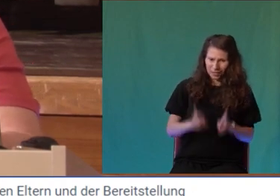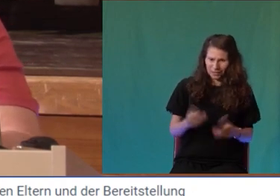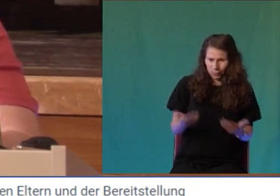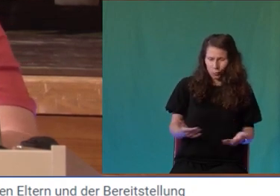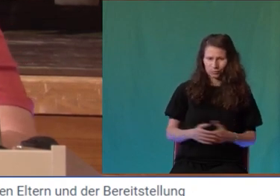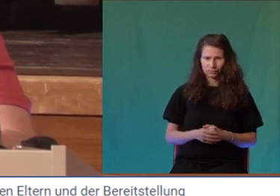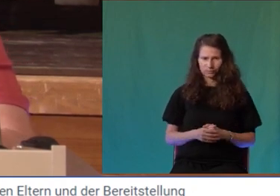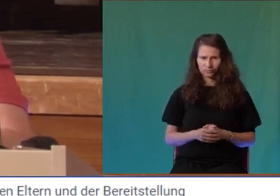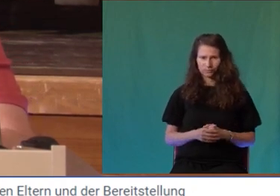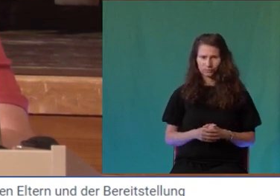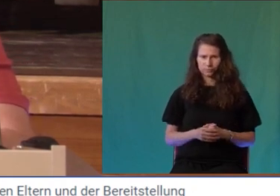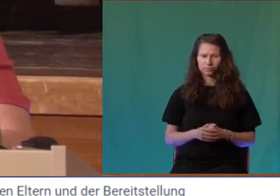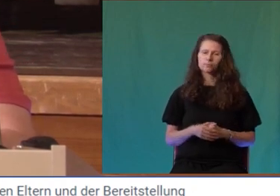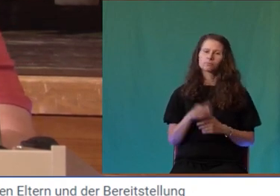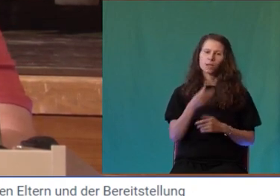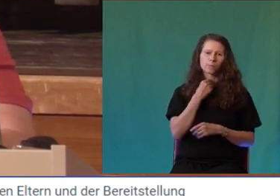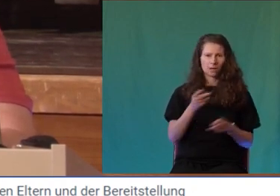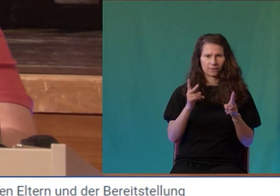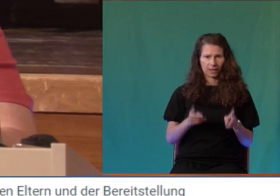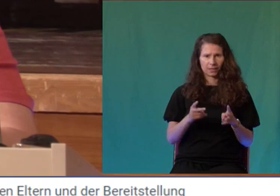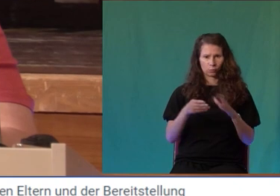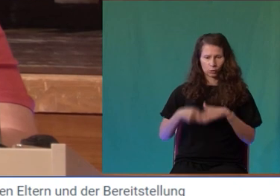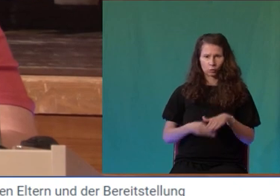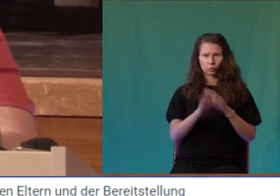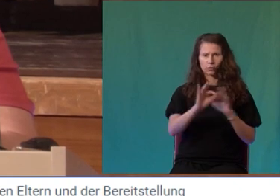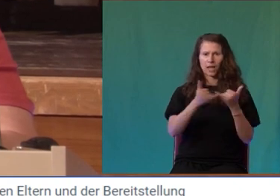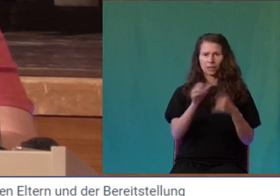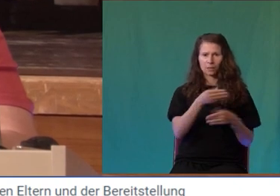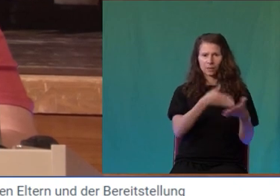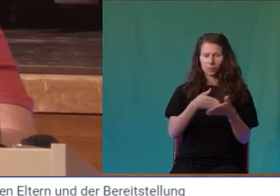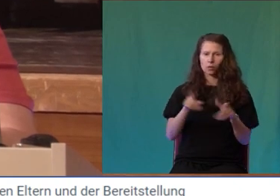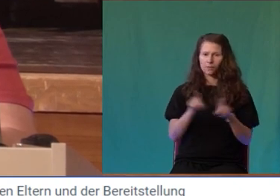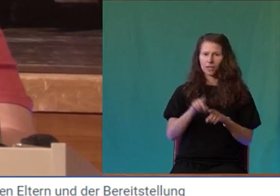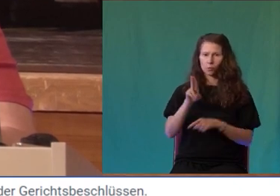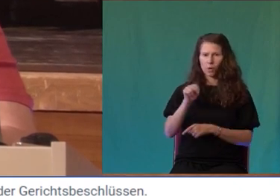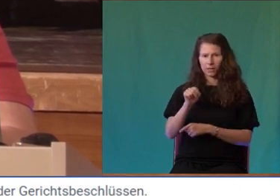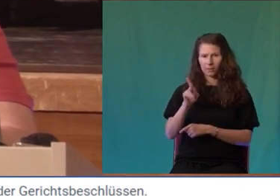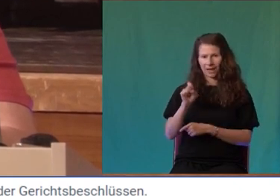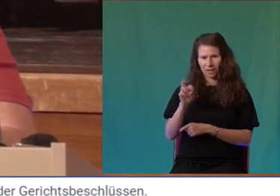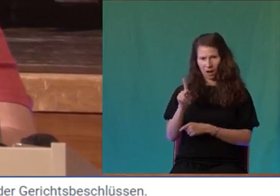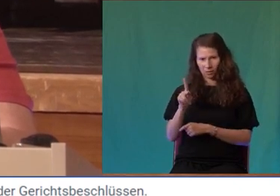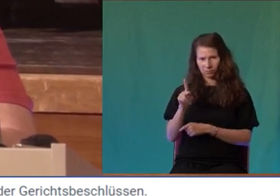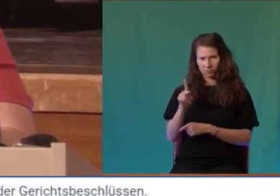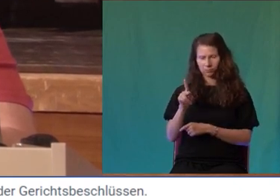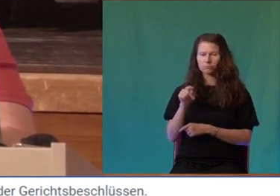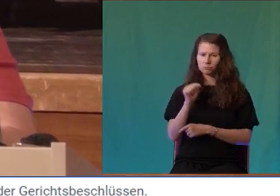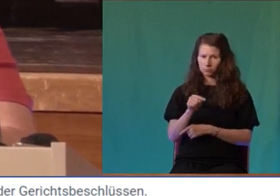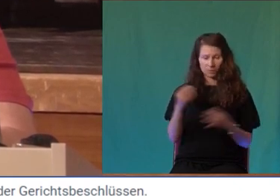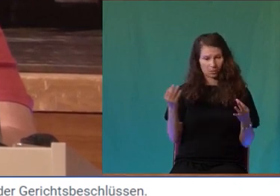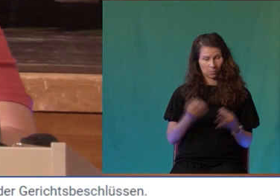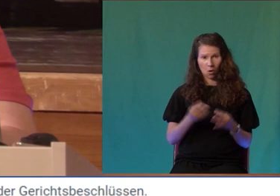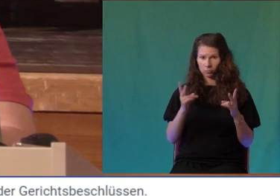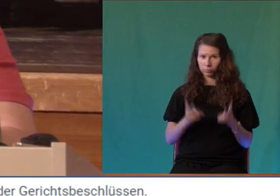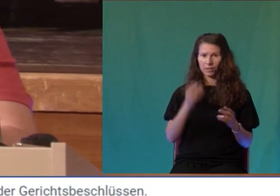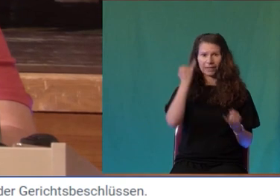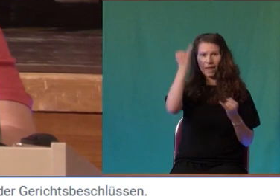die Gewährleistung einer bedarfsgerechten Unterstützung von Eltern mit Behinderungen im Sinne der BHK erfordert ein konsequenten Abbau